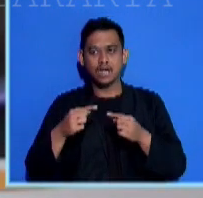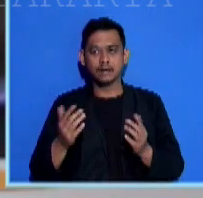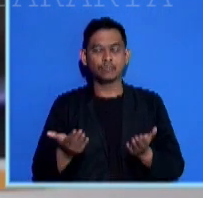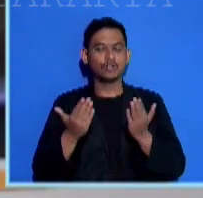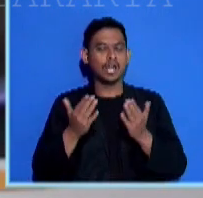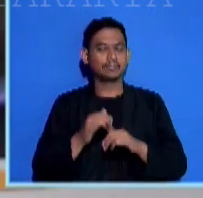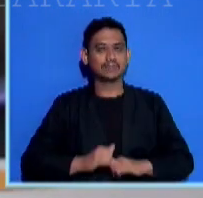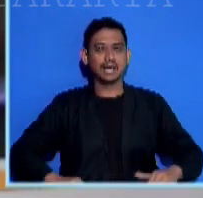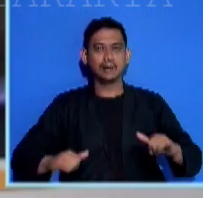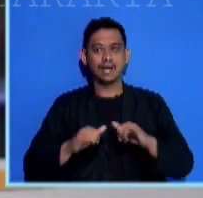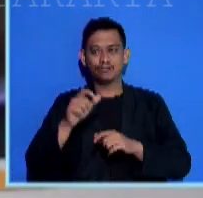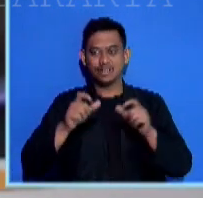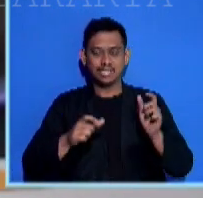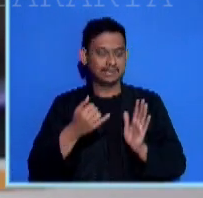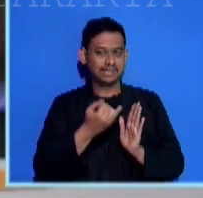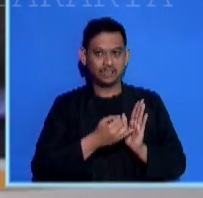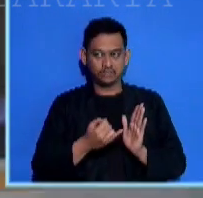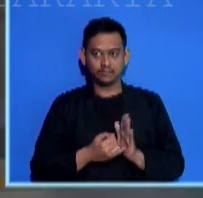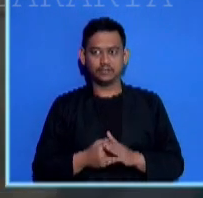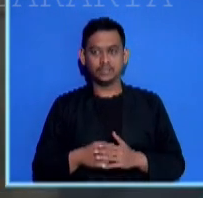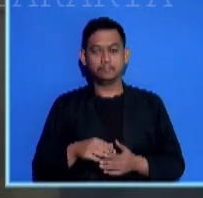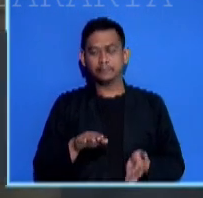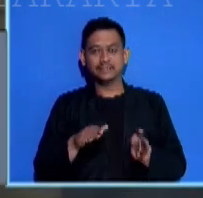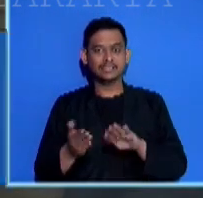telah dimakamkan di Giri Sabto.